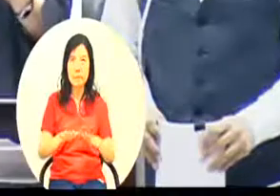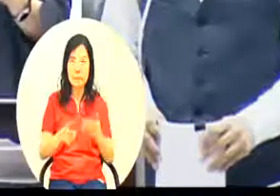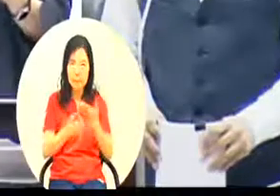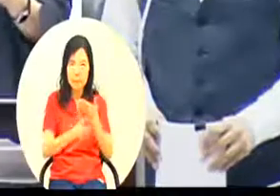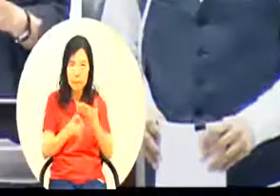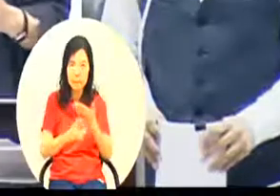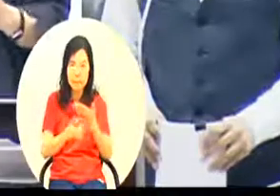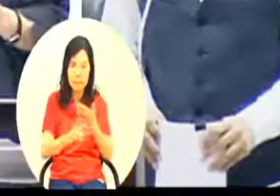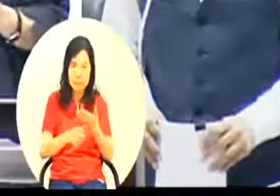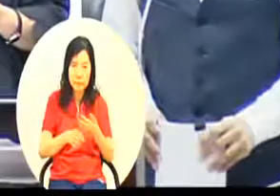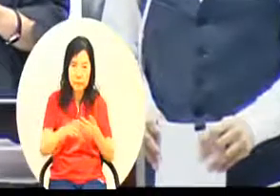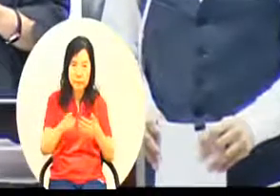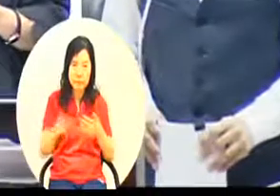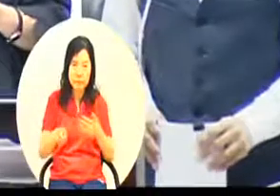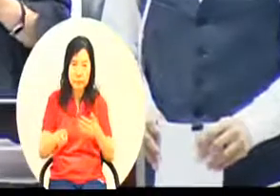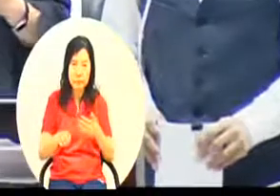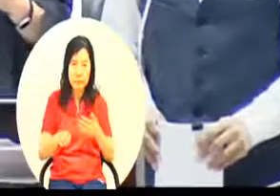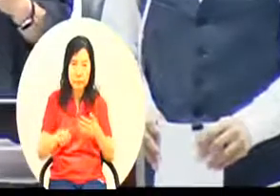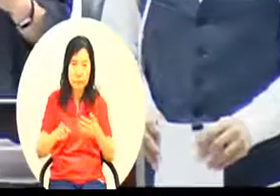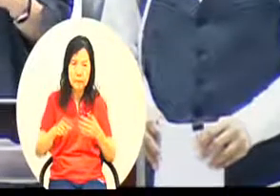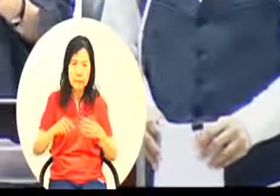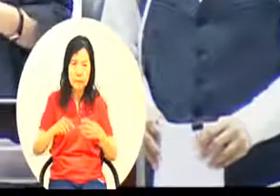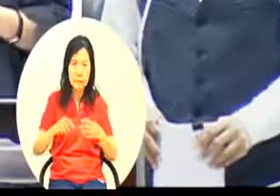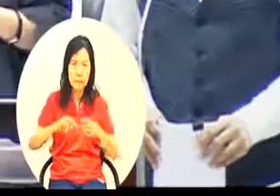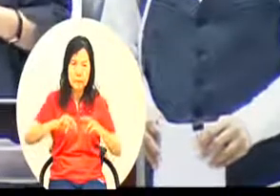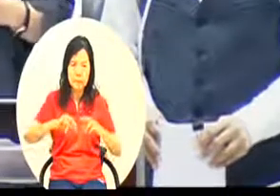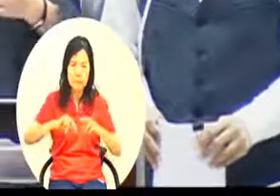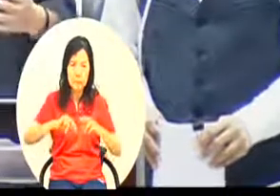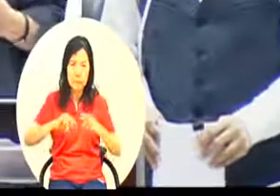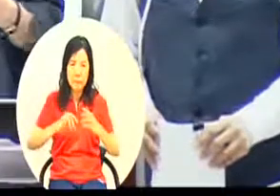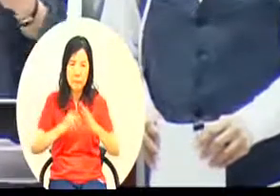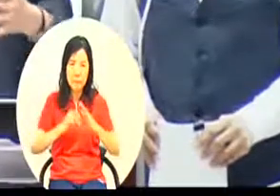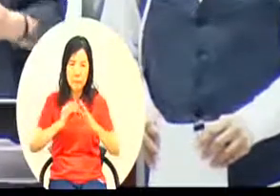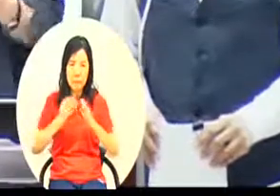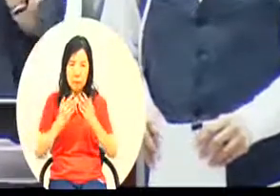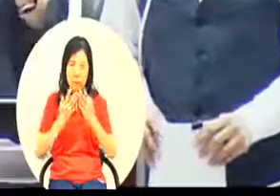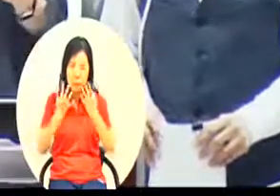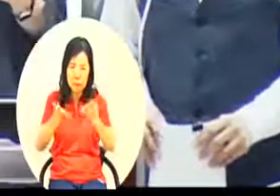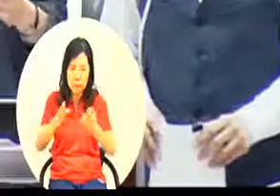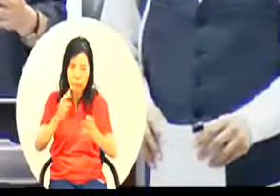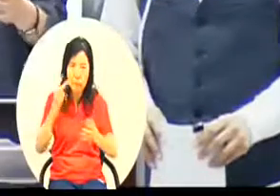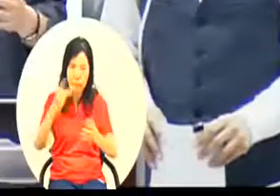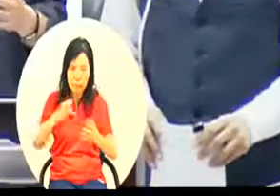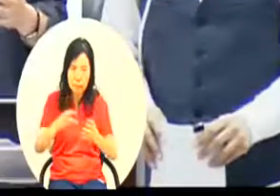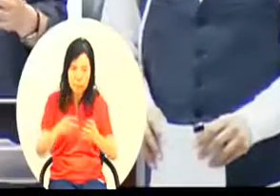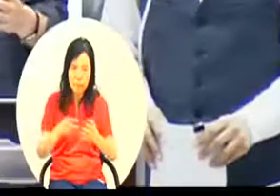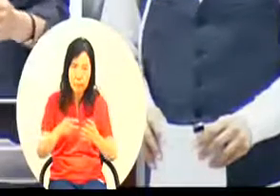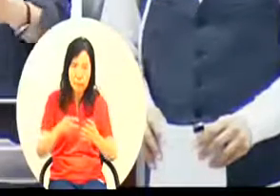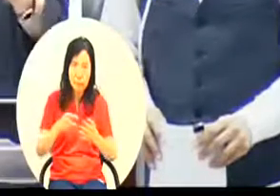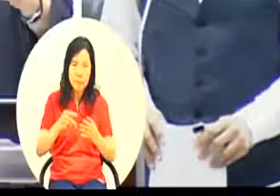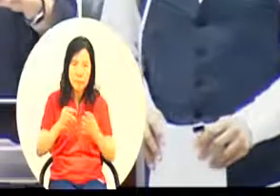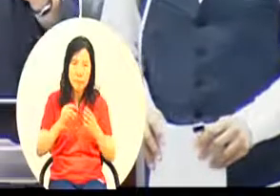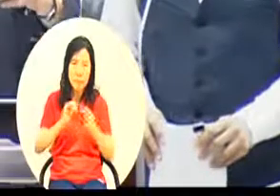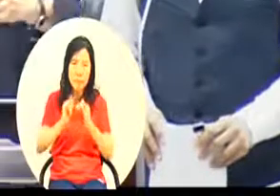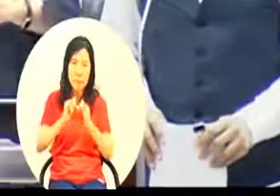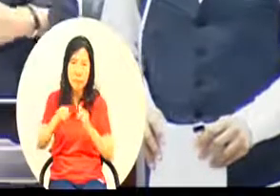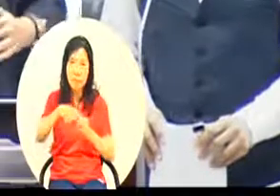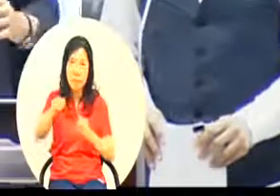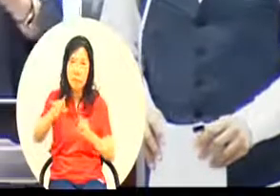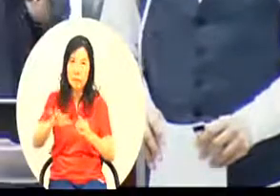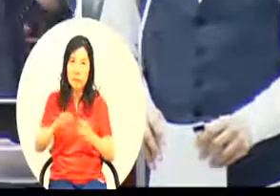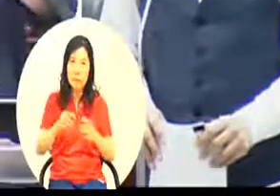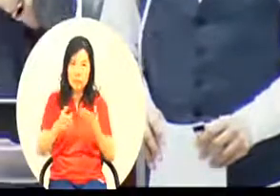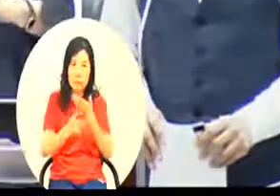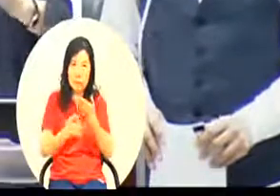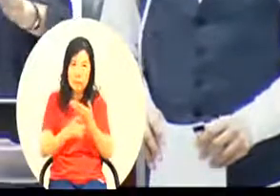毒的根生人，他们有些时候他不尽然是那么坏的人，他的吸毒可能有